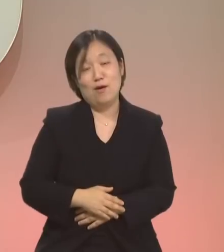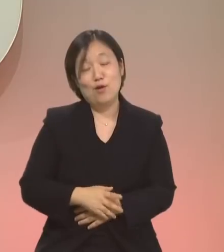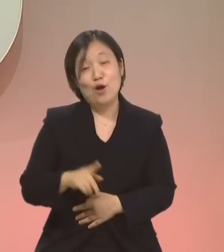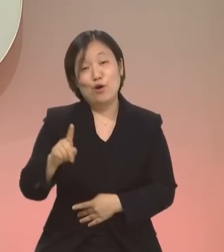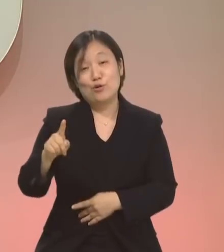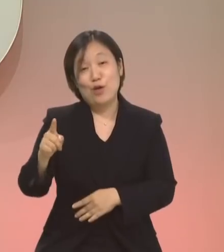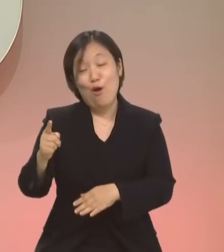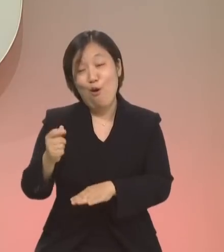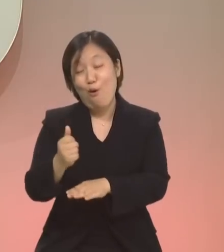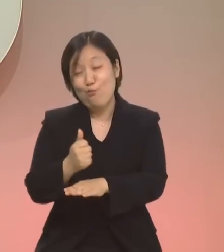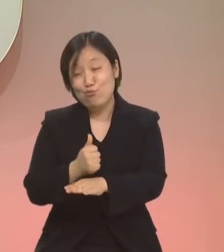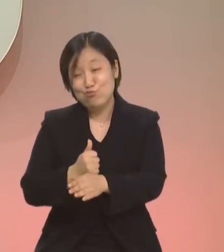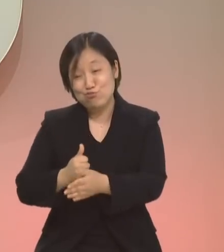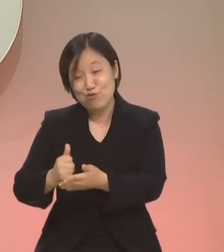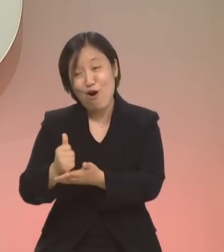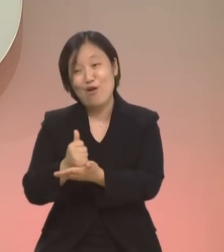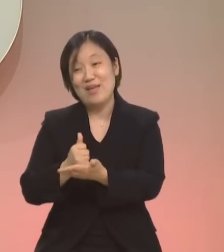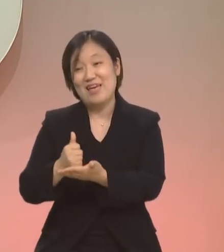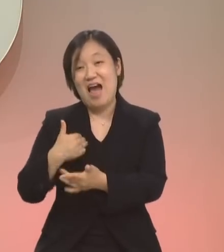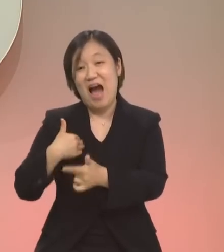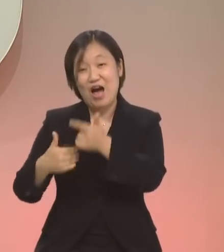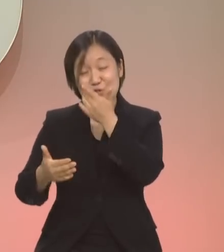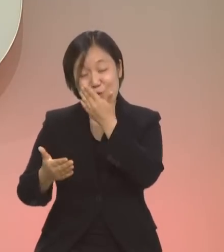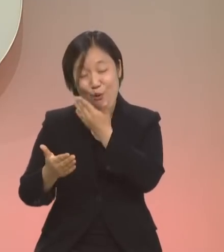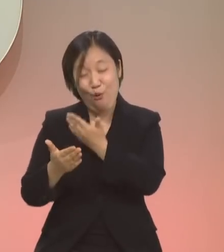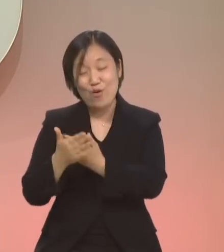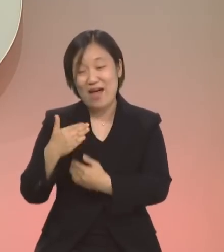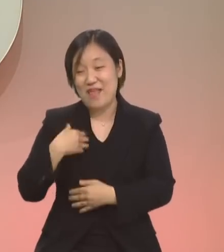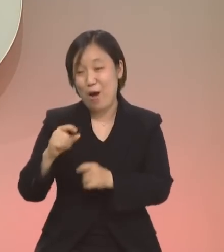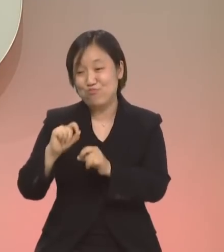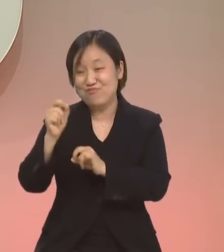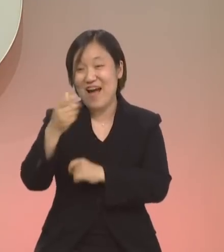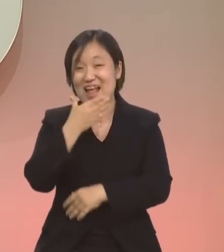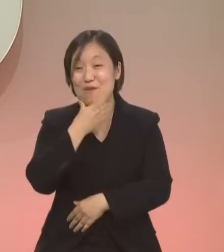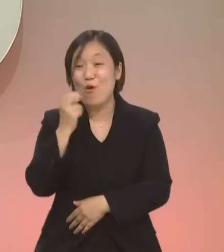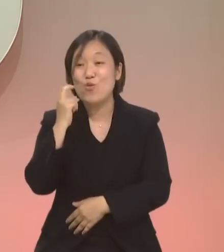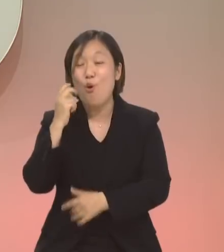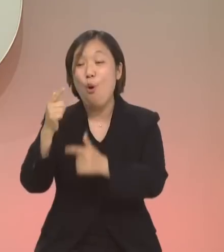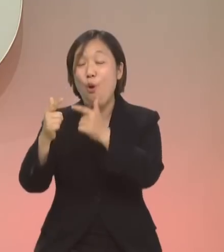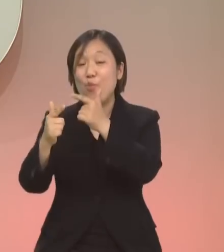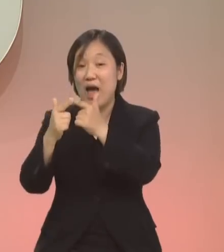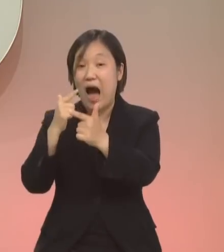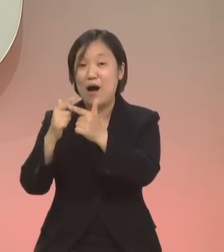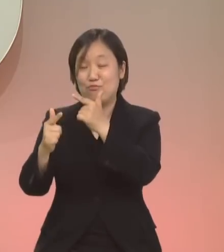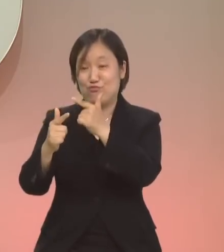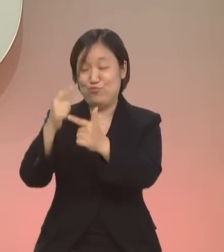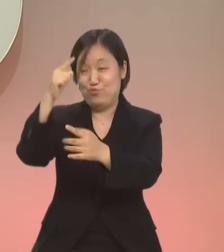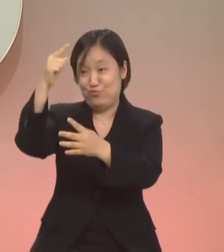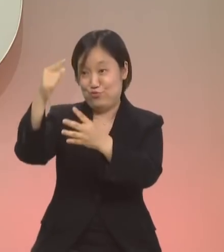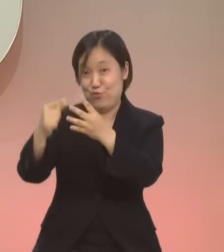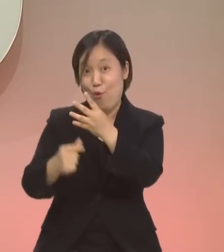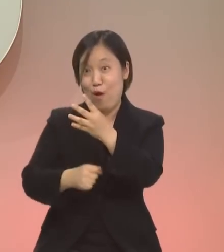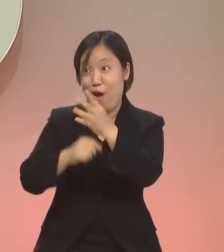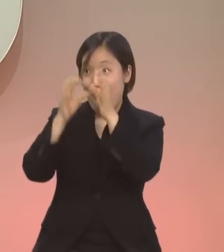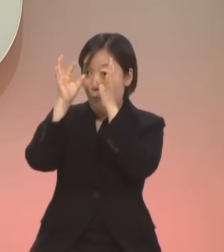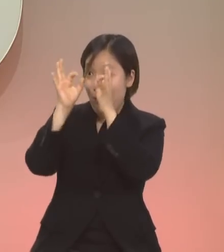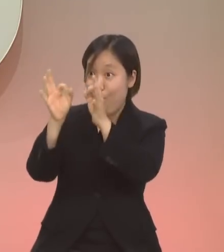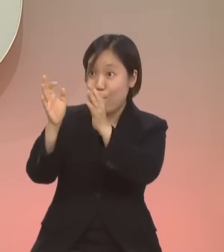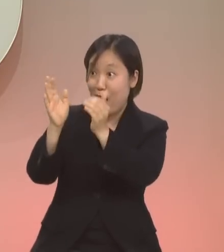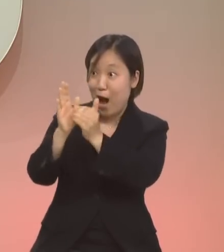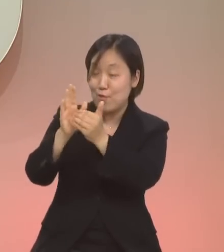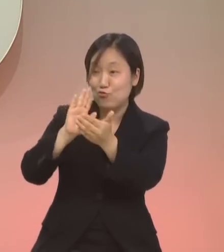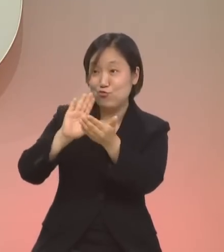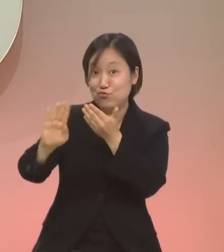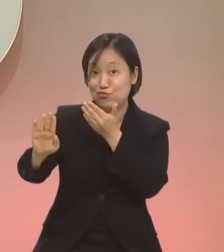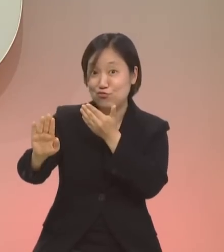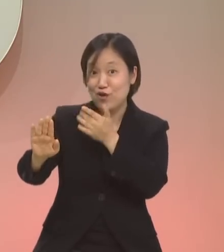우연찮게 우리 소중한 나 무한 행복 소나무를 보고 나서 본격적으로 이제 염불